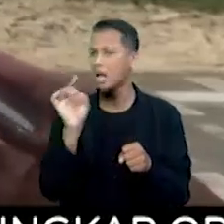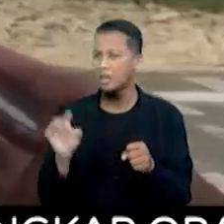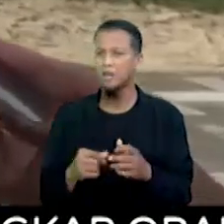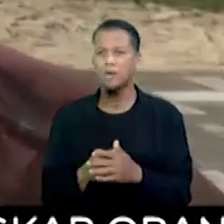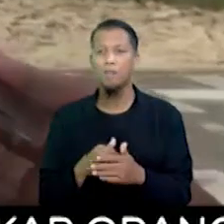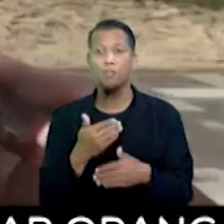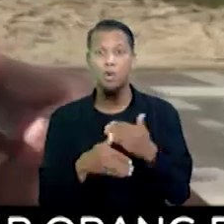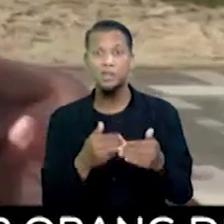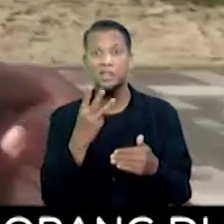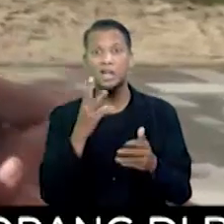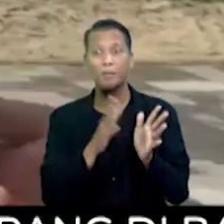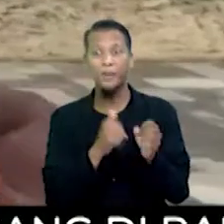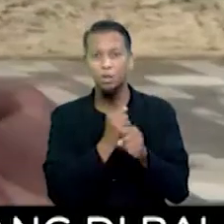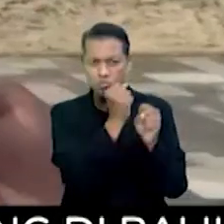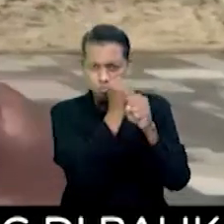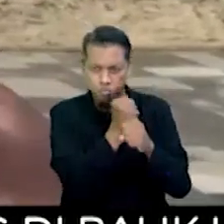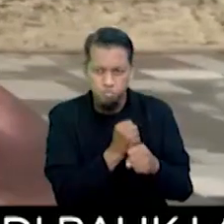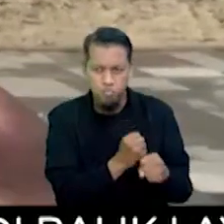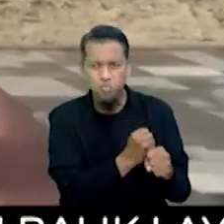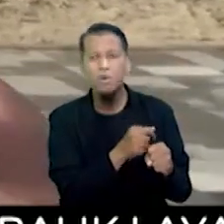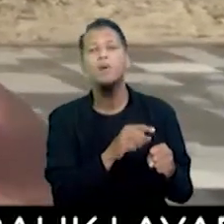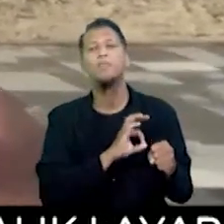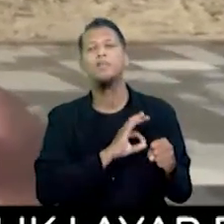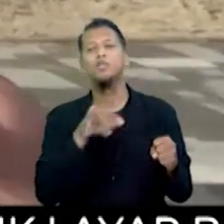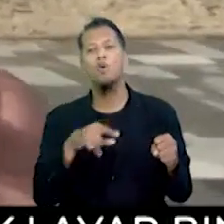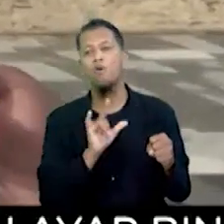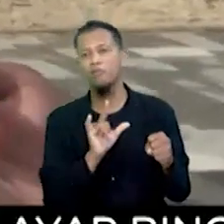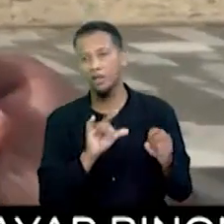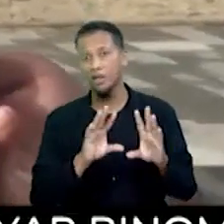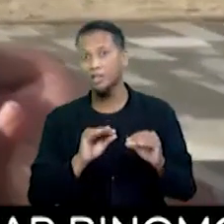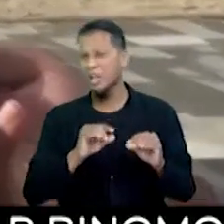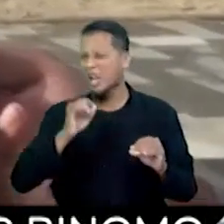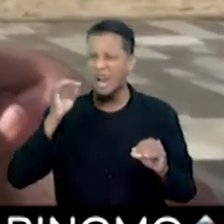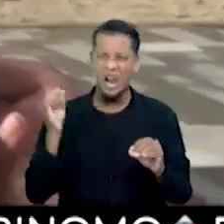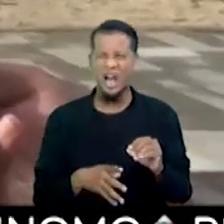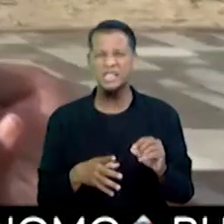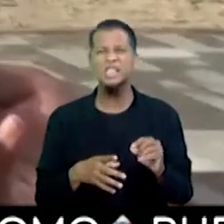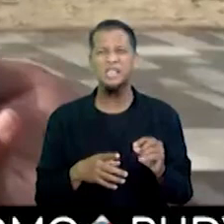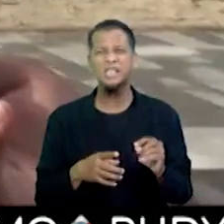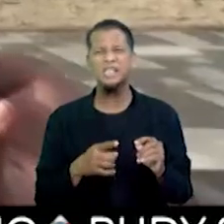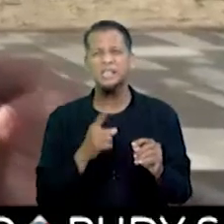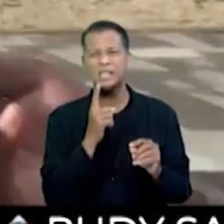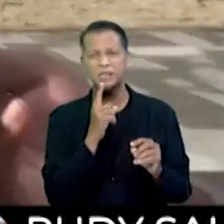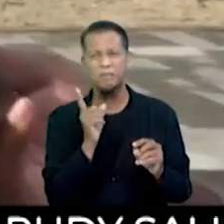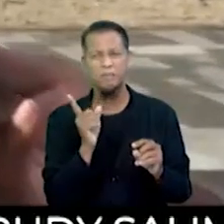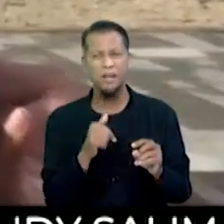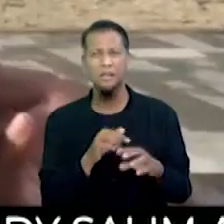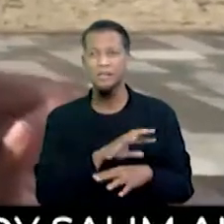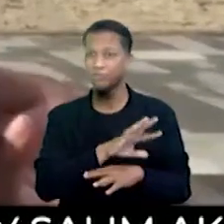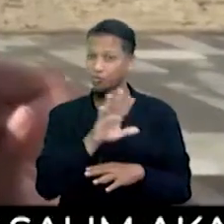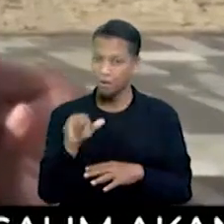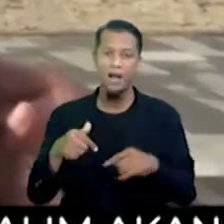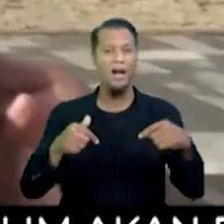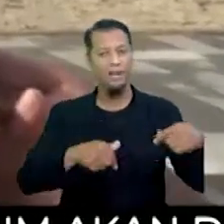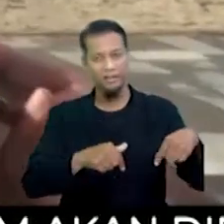Pak beliau ini kan untuk bekerja keras dengan cepat segala sesuatunya gitu loh. Diimplementasikan